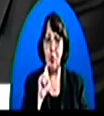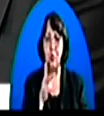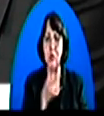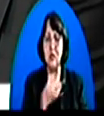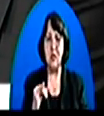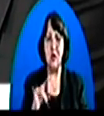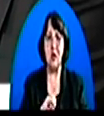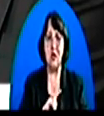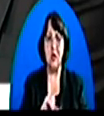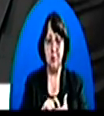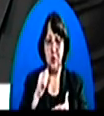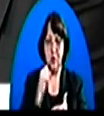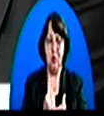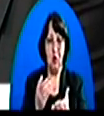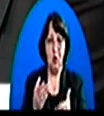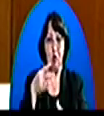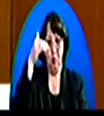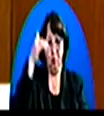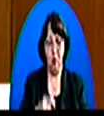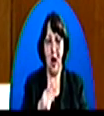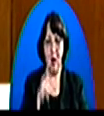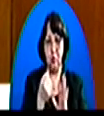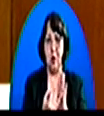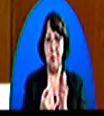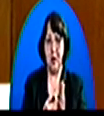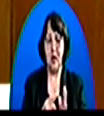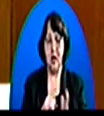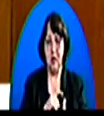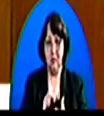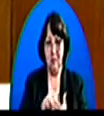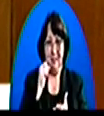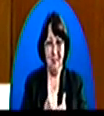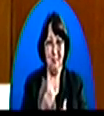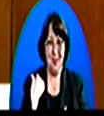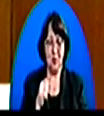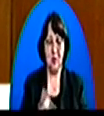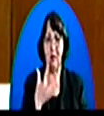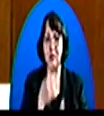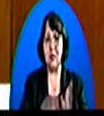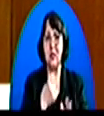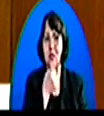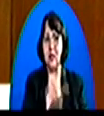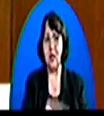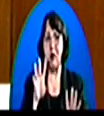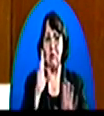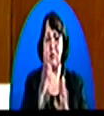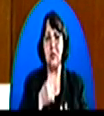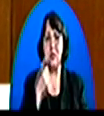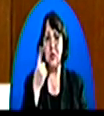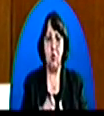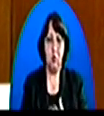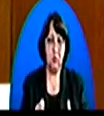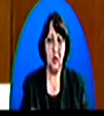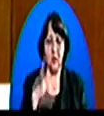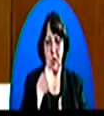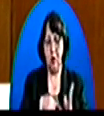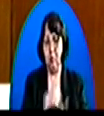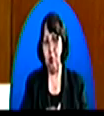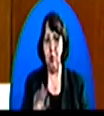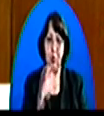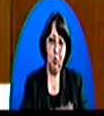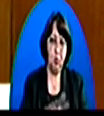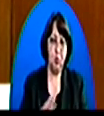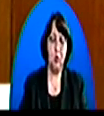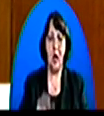нь бол 16,000 төгрөнг эрх хэмжээ өгдөг. Ингээд 5 сарын 1-ээс 10 сарын 1-ний хооронд сар тутам хүүхдэд бол